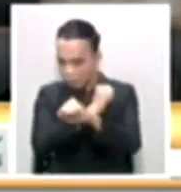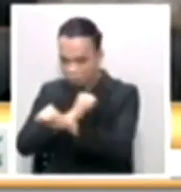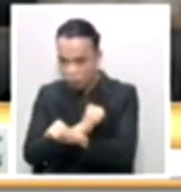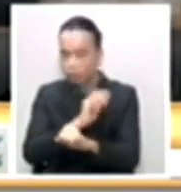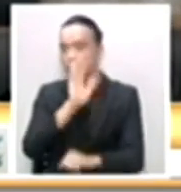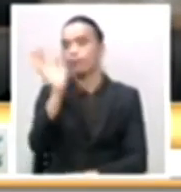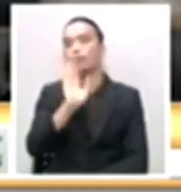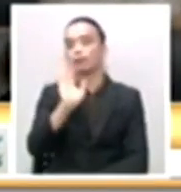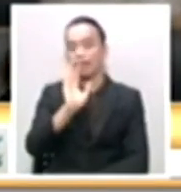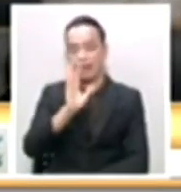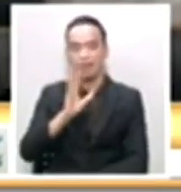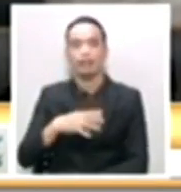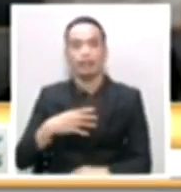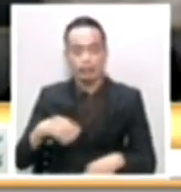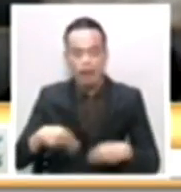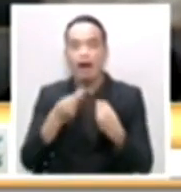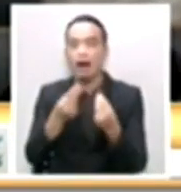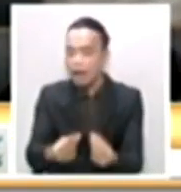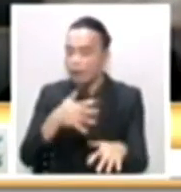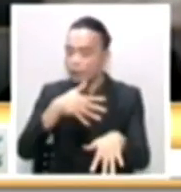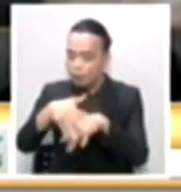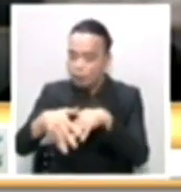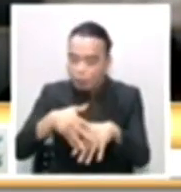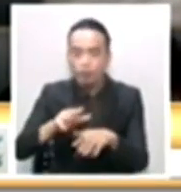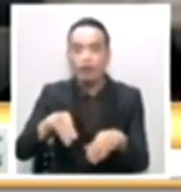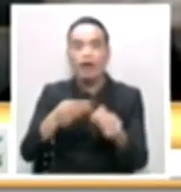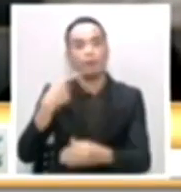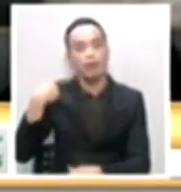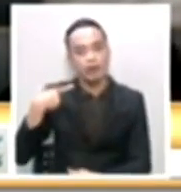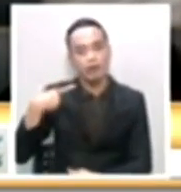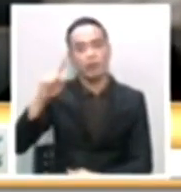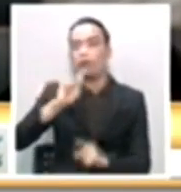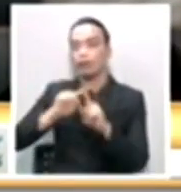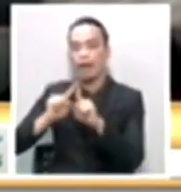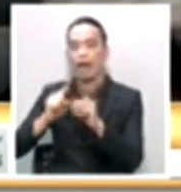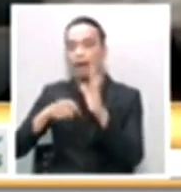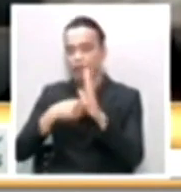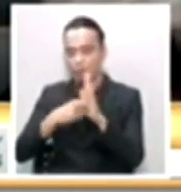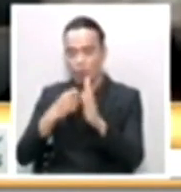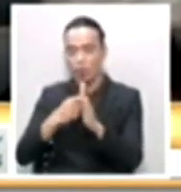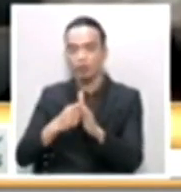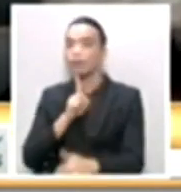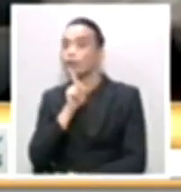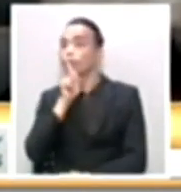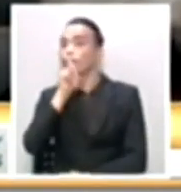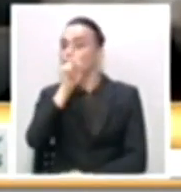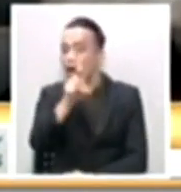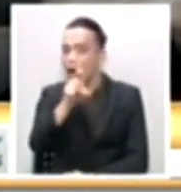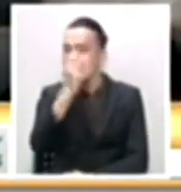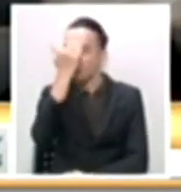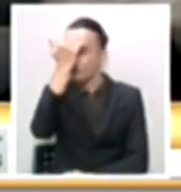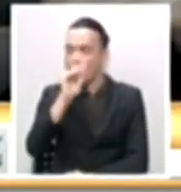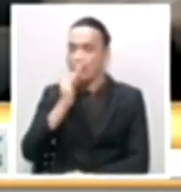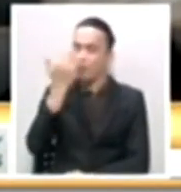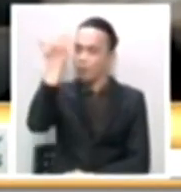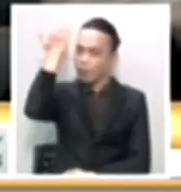าซึ่งประโยชน์ของประชาชนแต่ว่าสาเหตุที่ต้องตั้งกระทู้ในวันนี้เพราะว่าวันที่5สิ